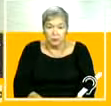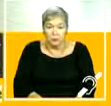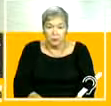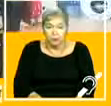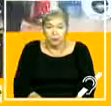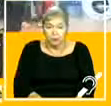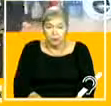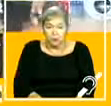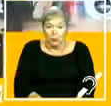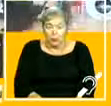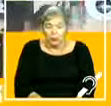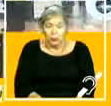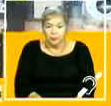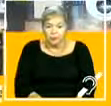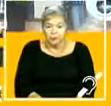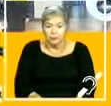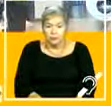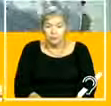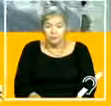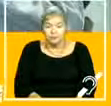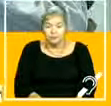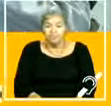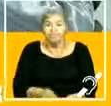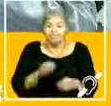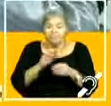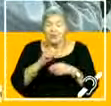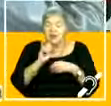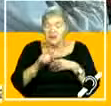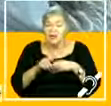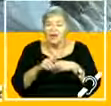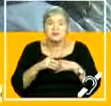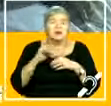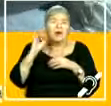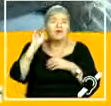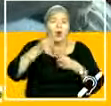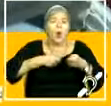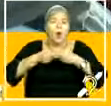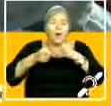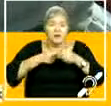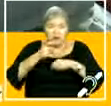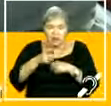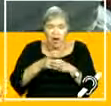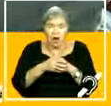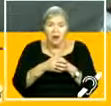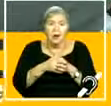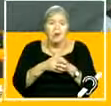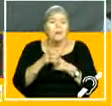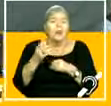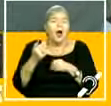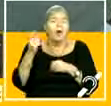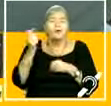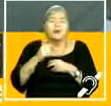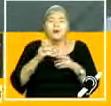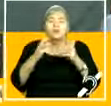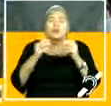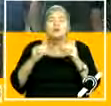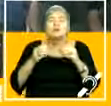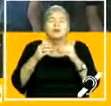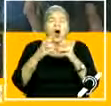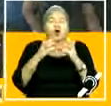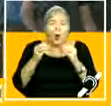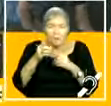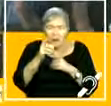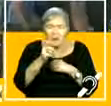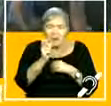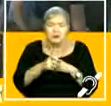Bună ziua, Cristian, bună ziua, doamnelor și domnilor. De data aceasta a fost o cursă comercială, așadar au fost la bord foarte mulți români, dar au fost și